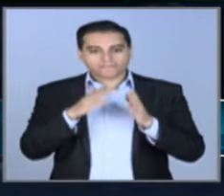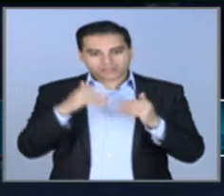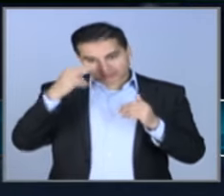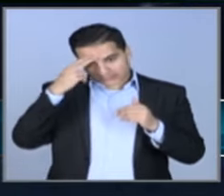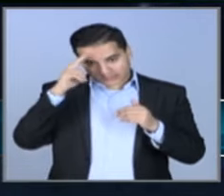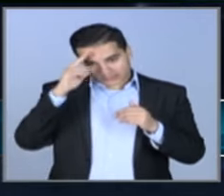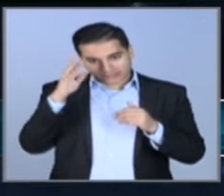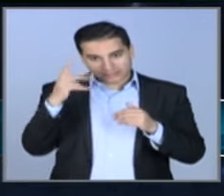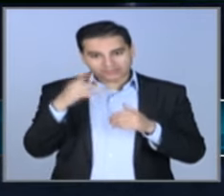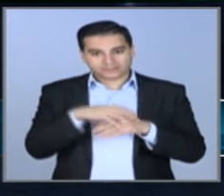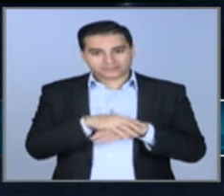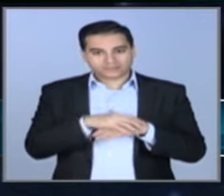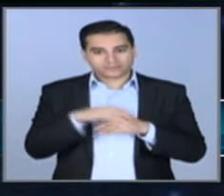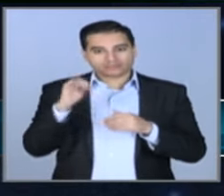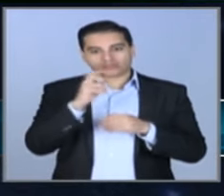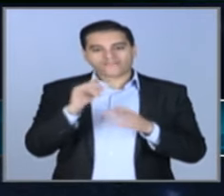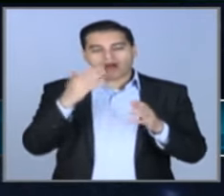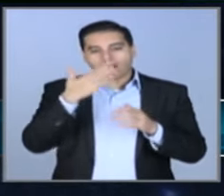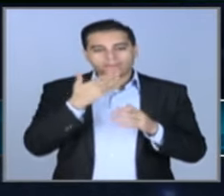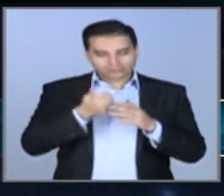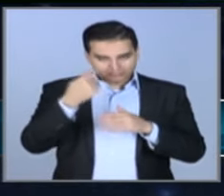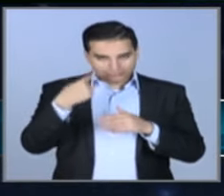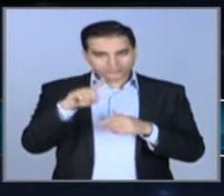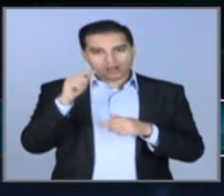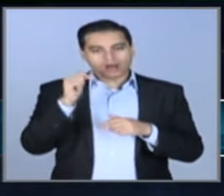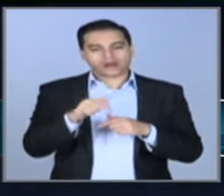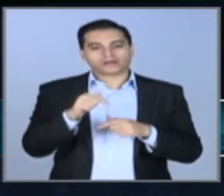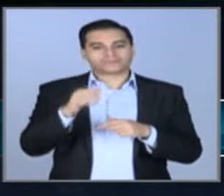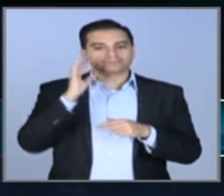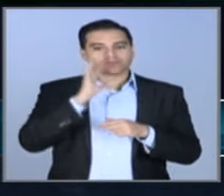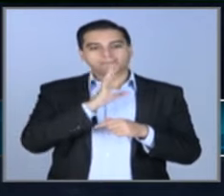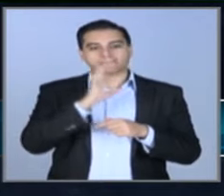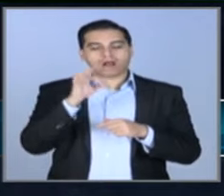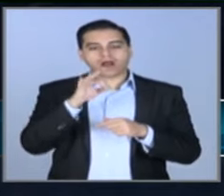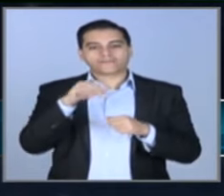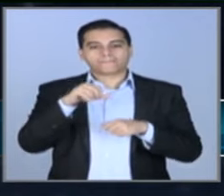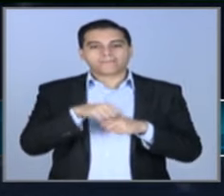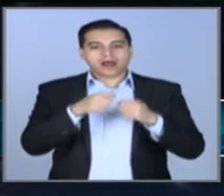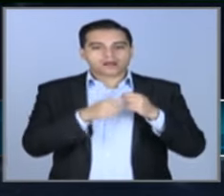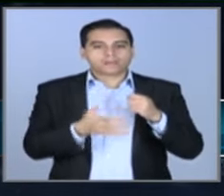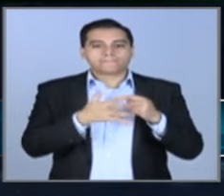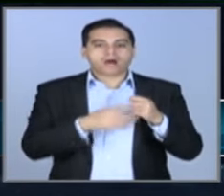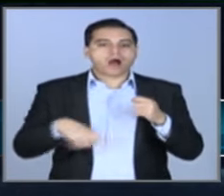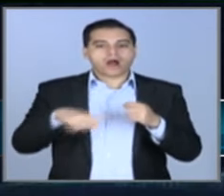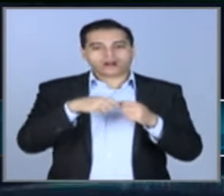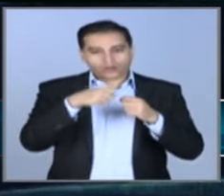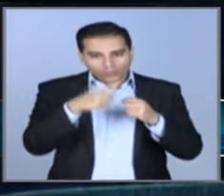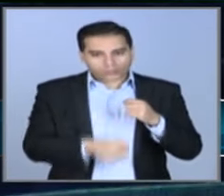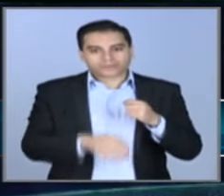هو؟ مصطفى عمر. صح. خندق بورتوريكو هو أعمق نقطة بأحد المحيطات، فما